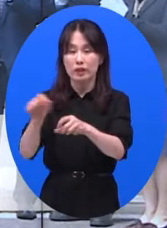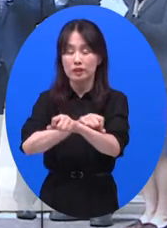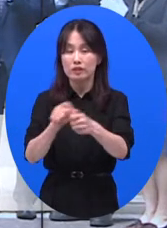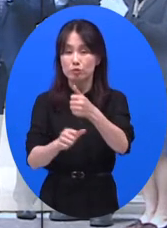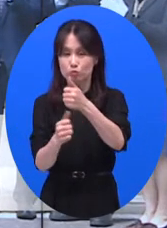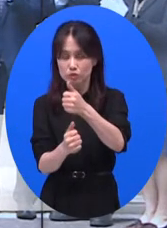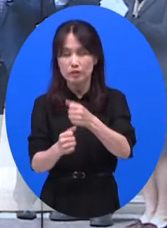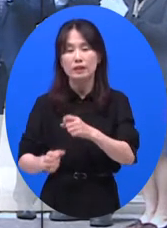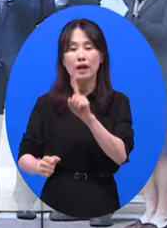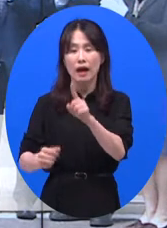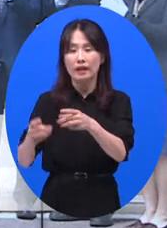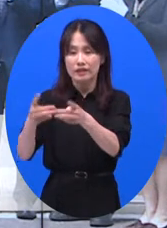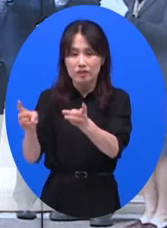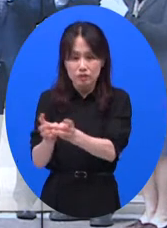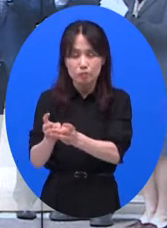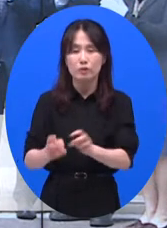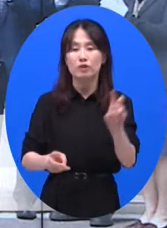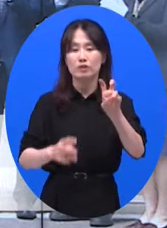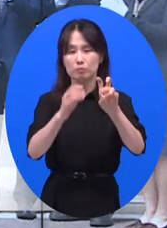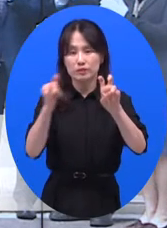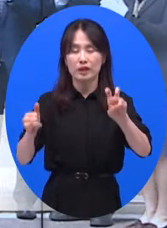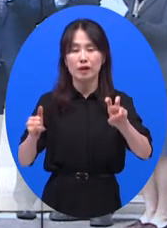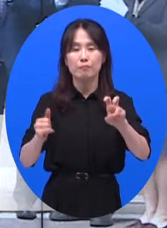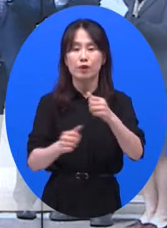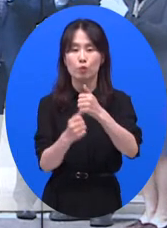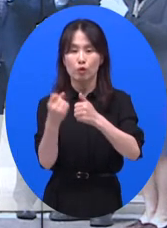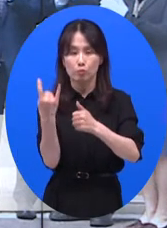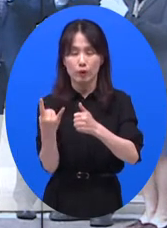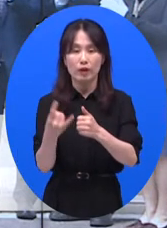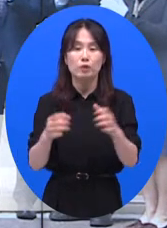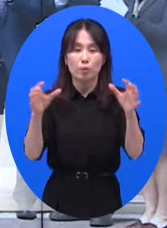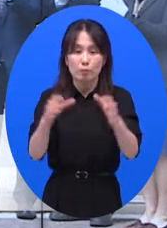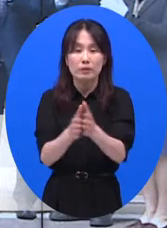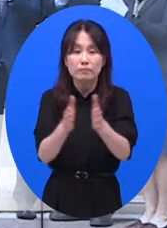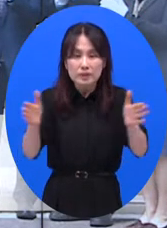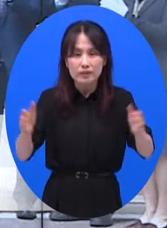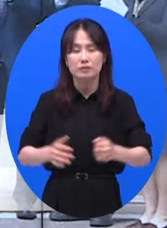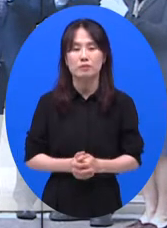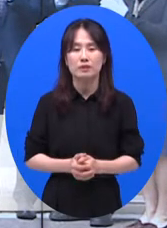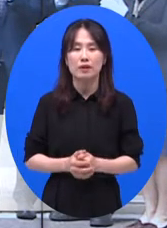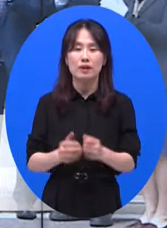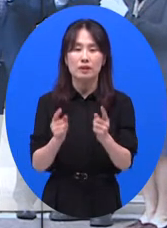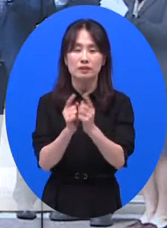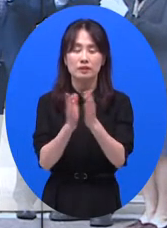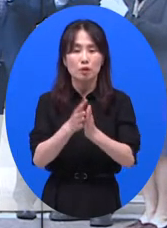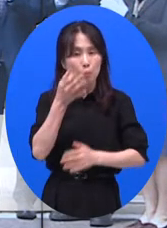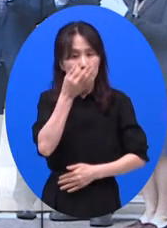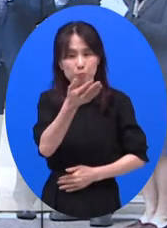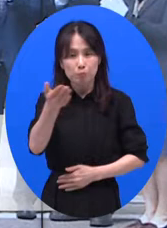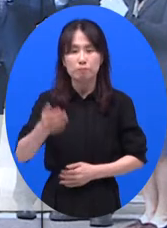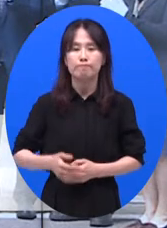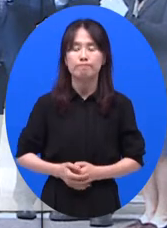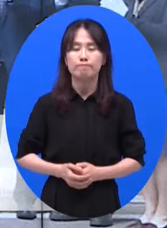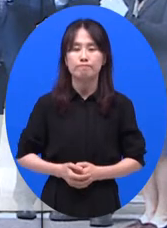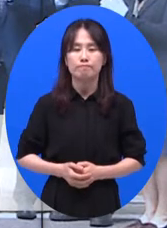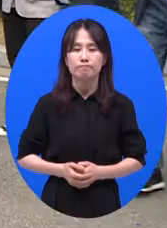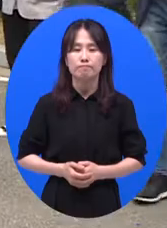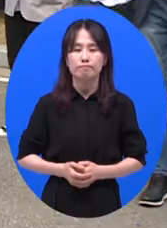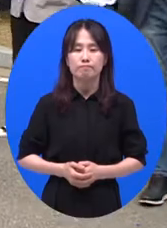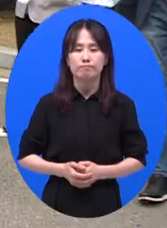특위, 1개 TF에 20명의 위원으로 구성됐는데요. 공식 활동을 시작한 인수위 현장을 취재했습니다.